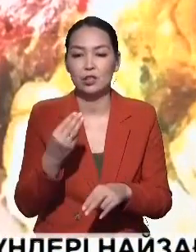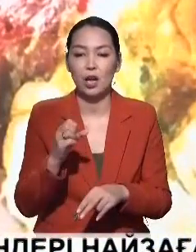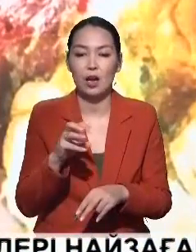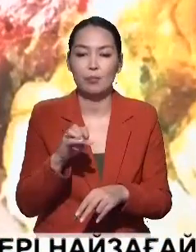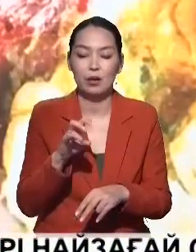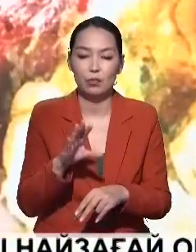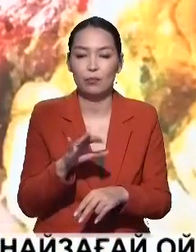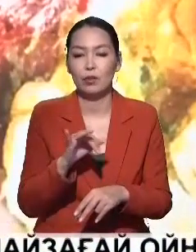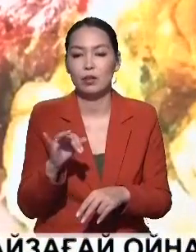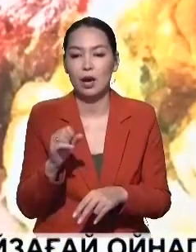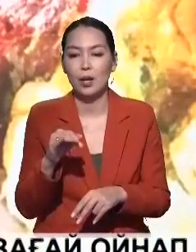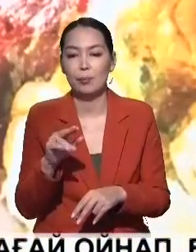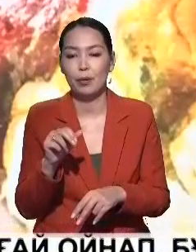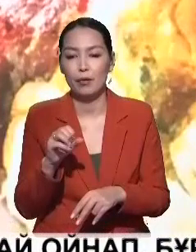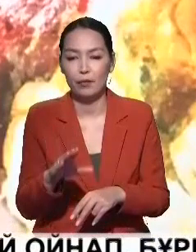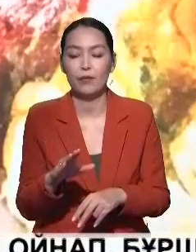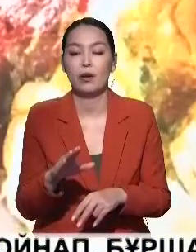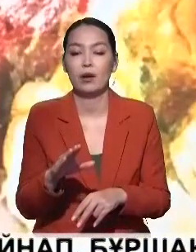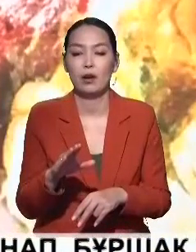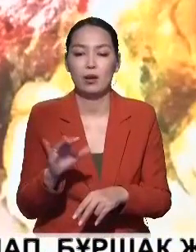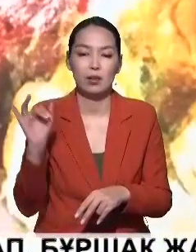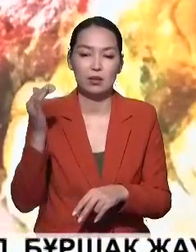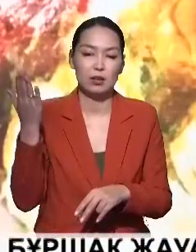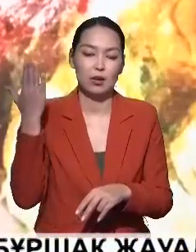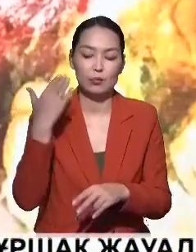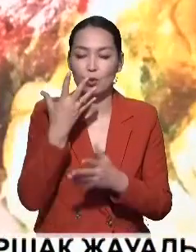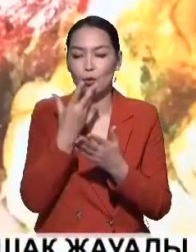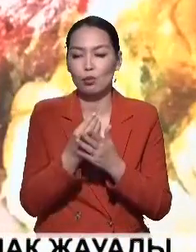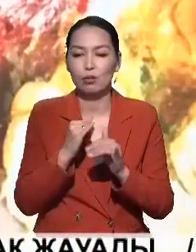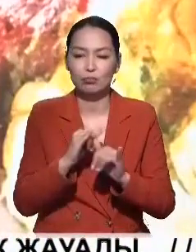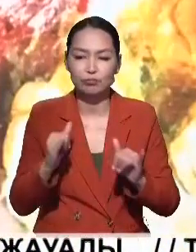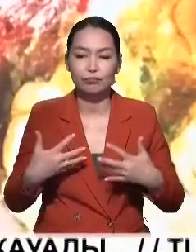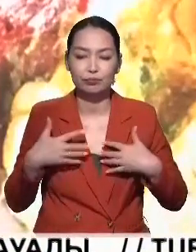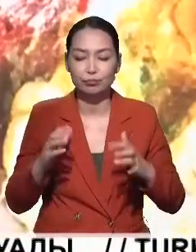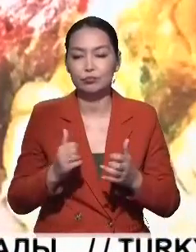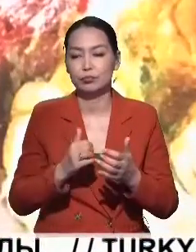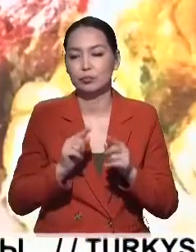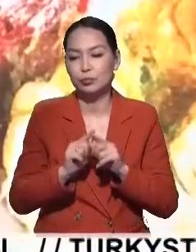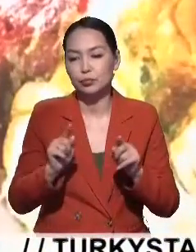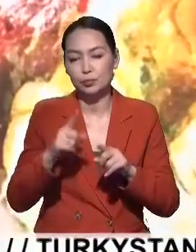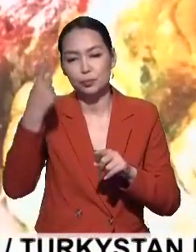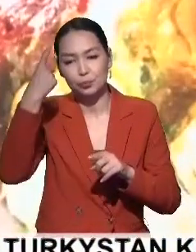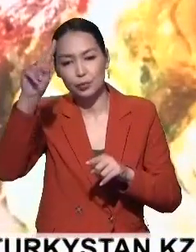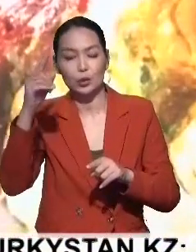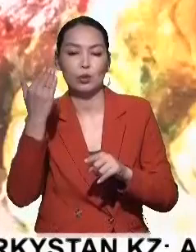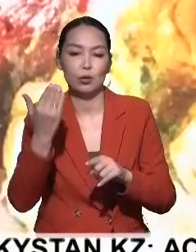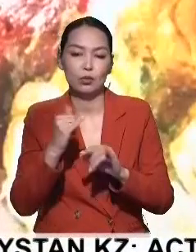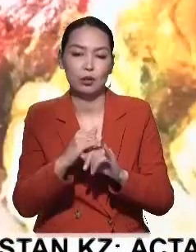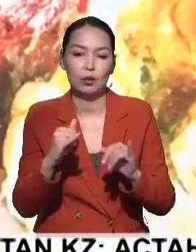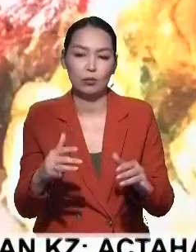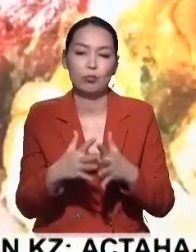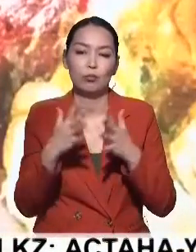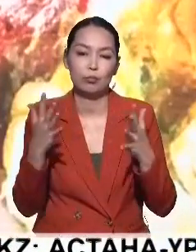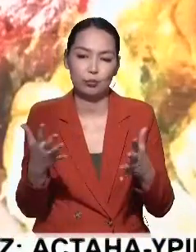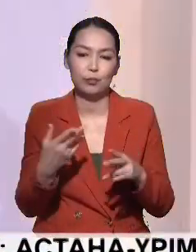Салихаддин Айтбаевтар қазақ бейнелі өнерін дамуына үлес қосып, қайталанбас өнер өрнегімен айрықша